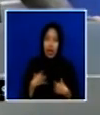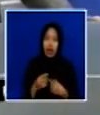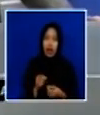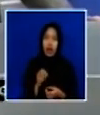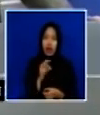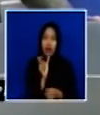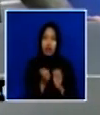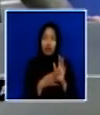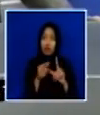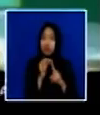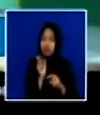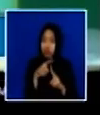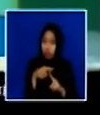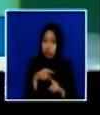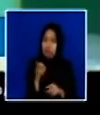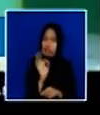tidak berpenghuni